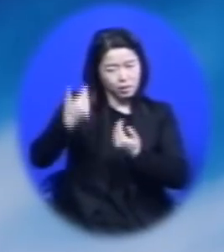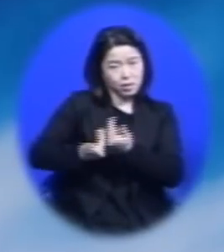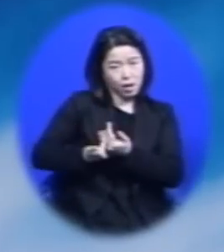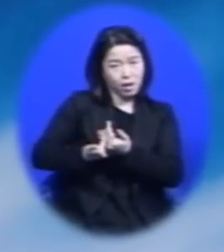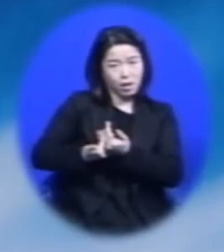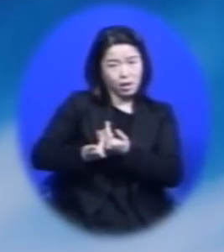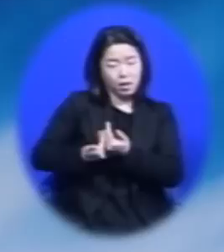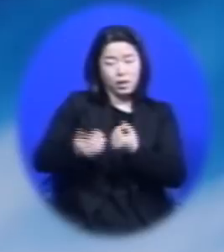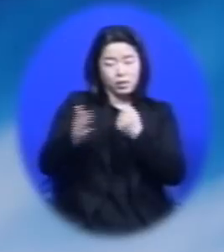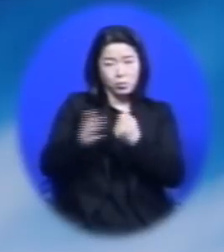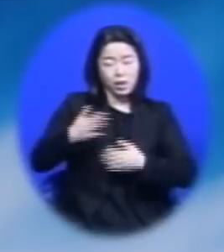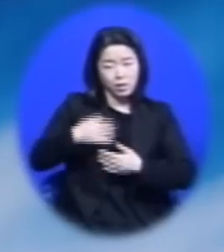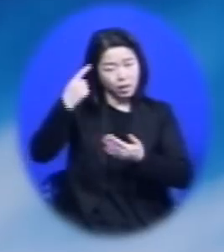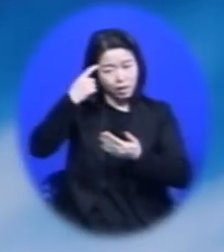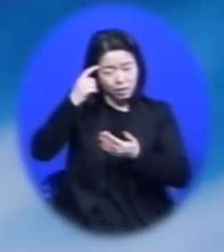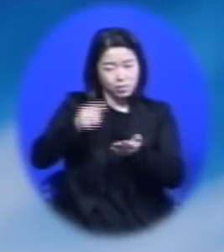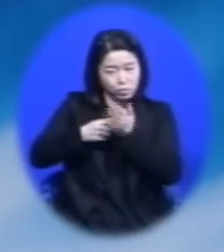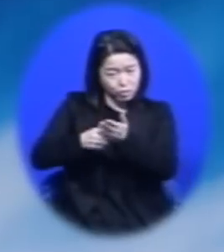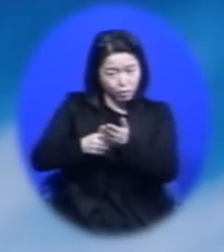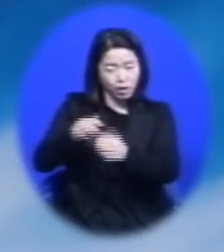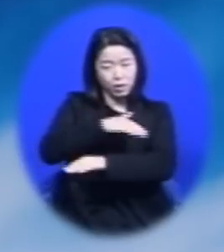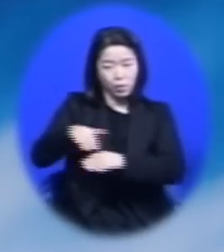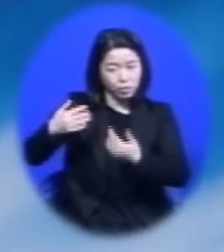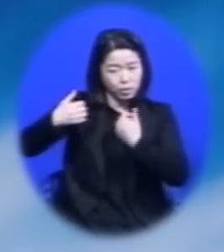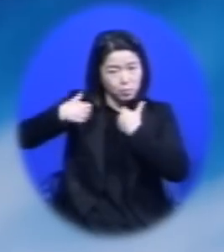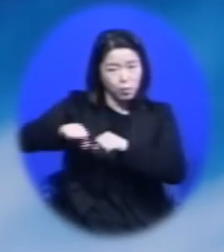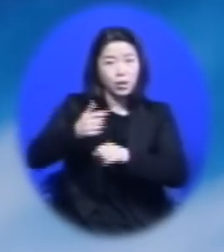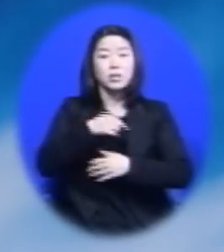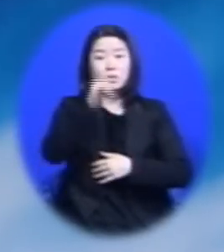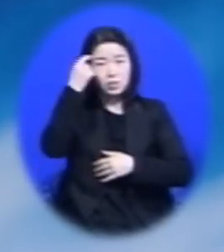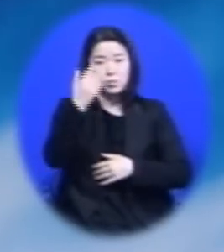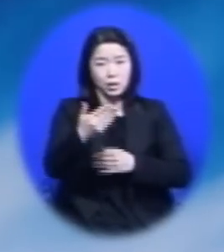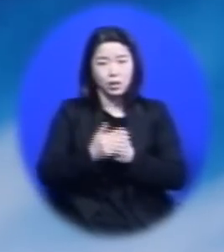달랐어요 그래서 내 주장과 계획을 꺾어 본 적이